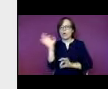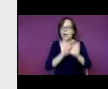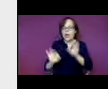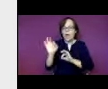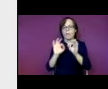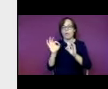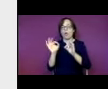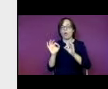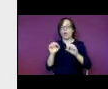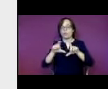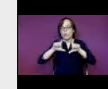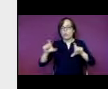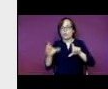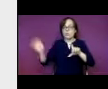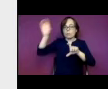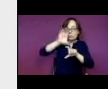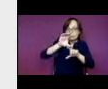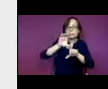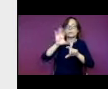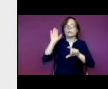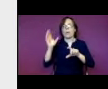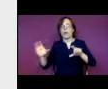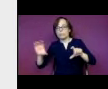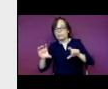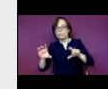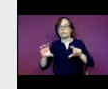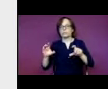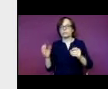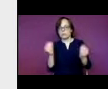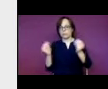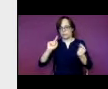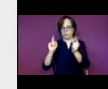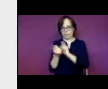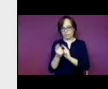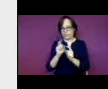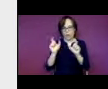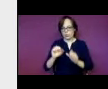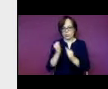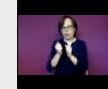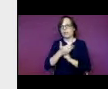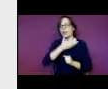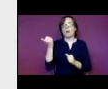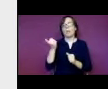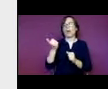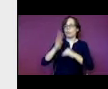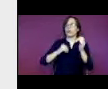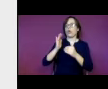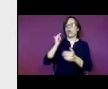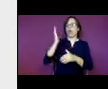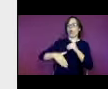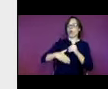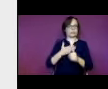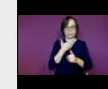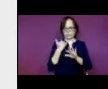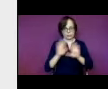materia, która świadczy właśnie o tym, że ta architektura nie jest nigdy skończona, co generalnie rzecz biorąc wydaje się dla